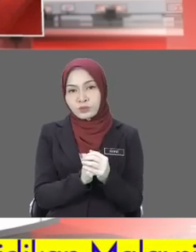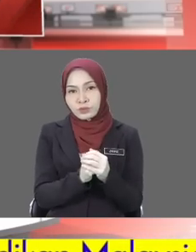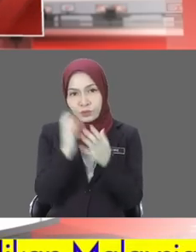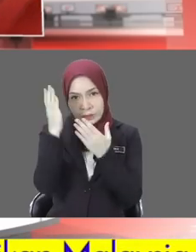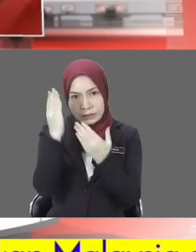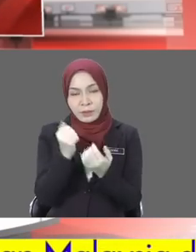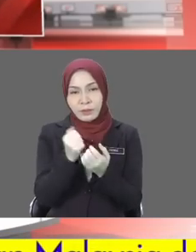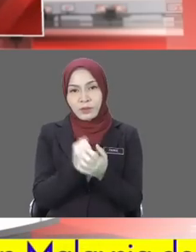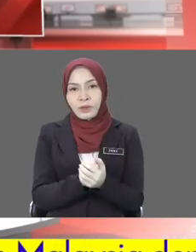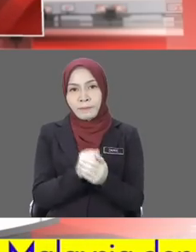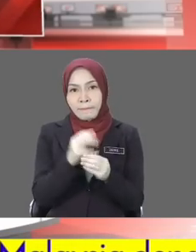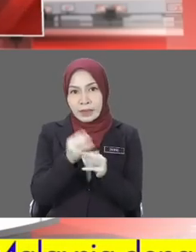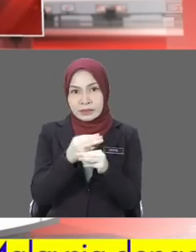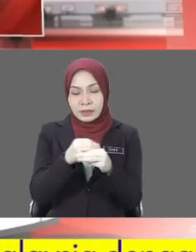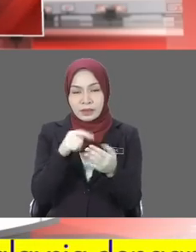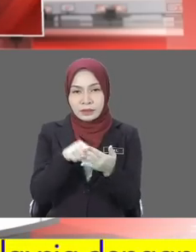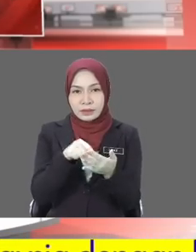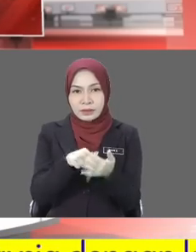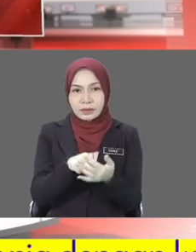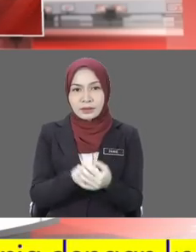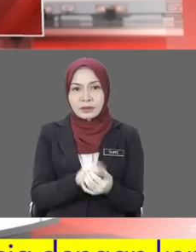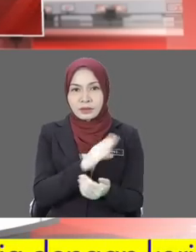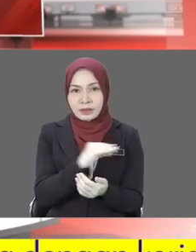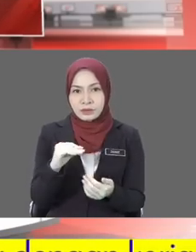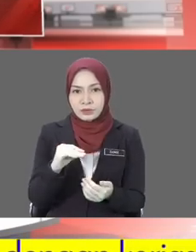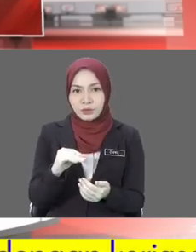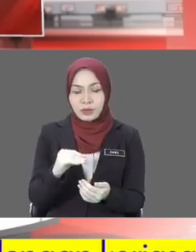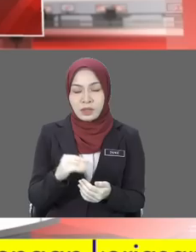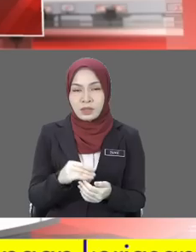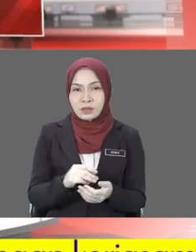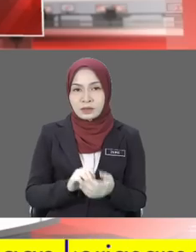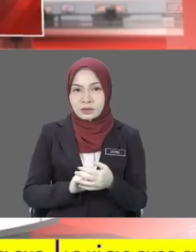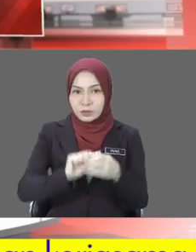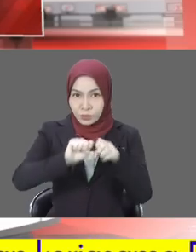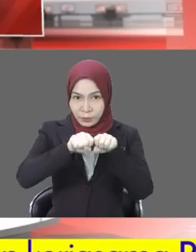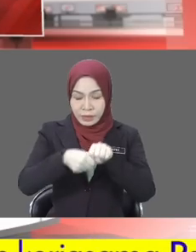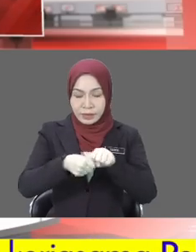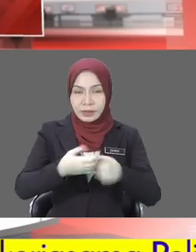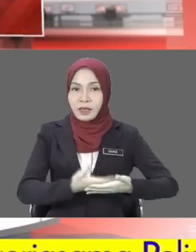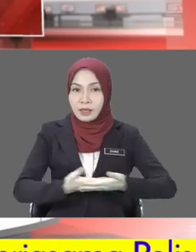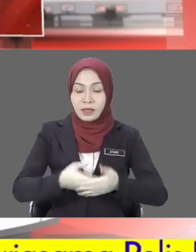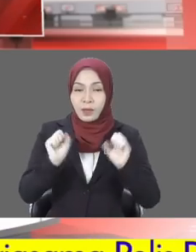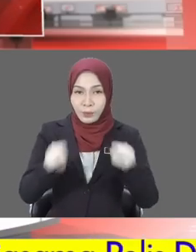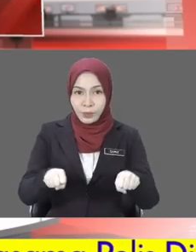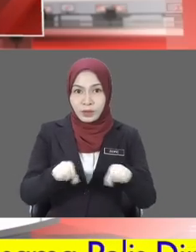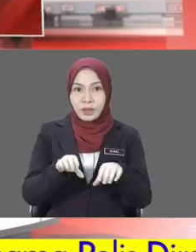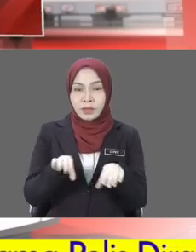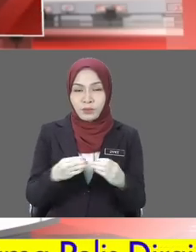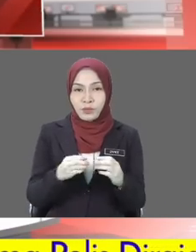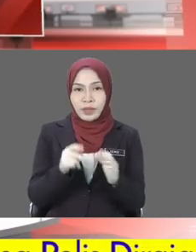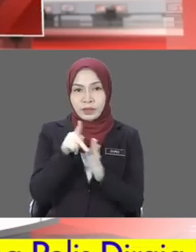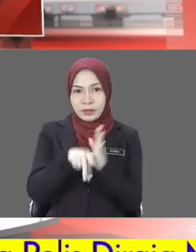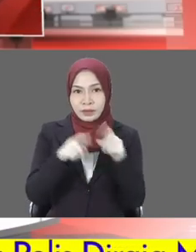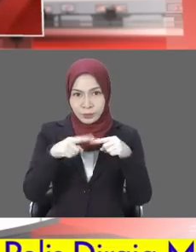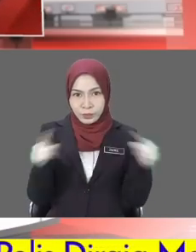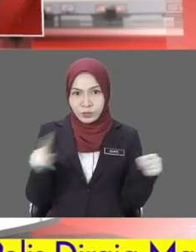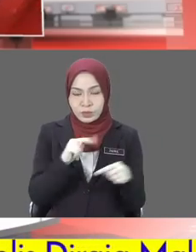rumah oleh ibu bapak supaya anak-anak kita boleh membuat keputusan sendiri yang bijak